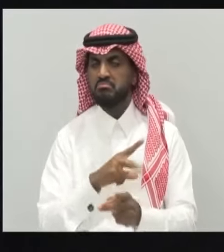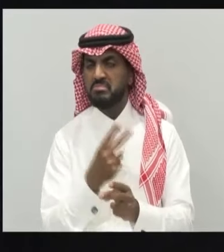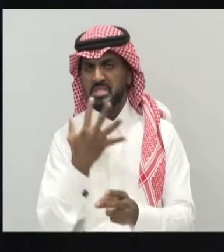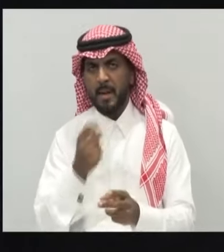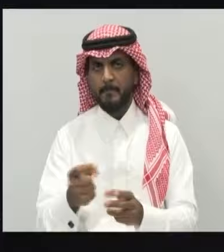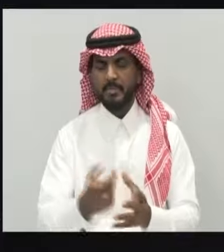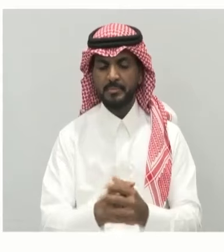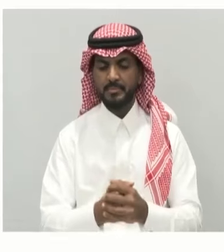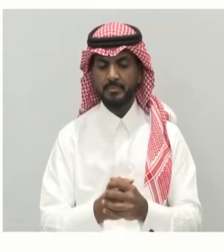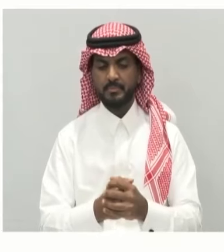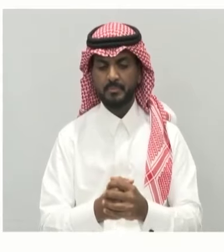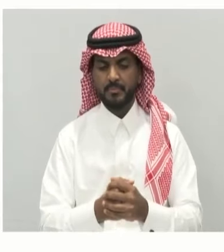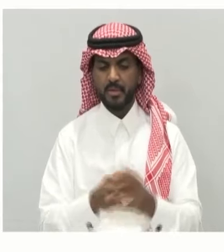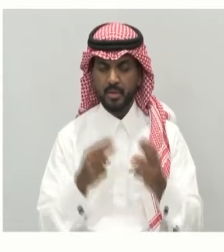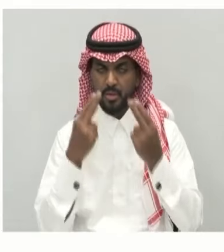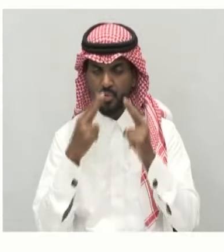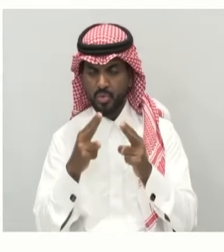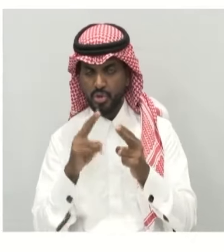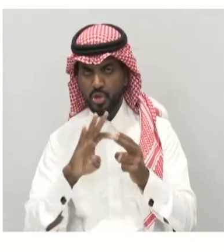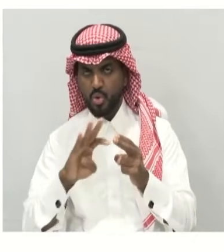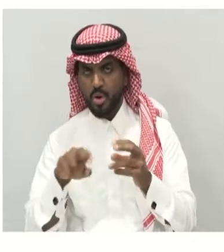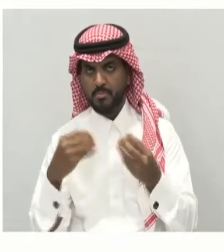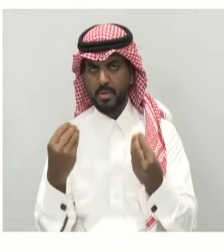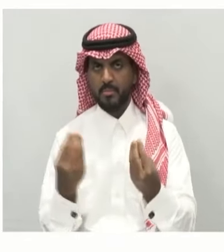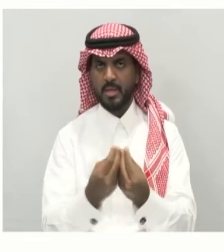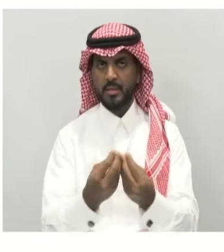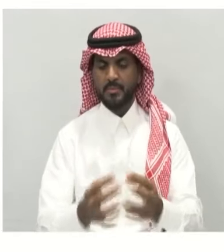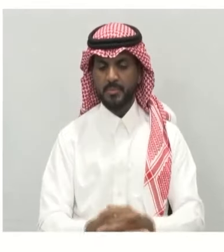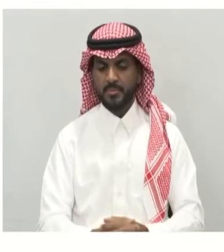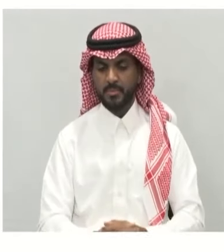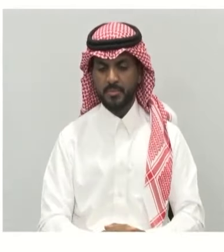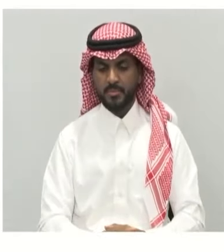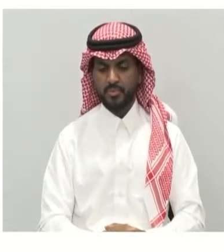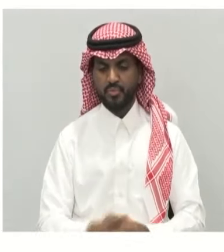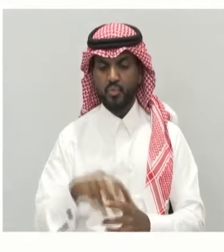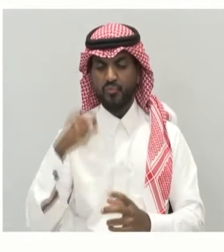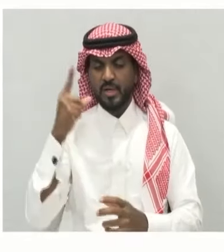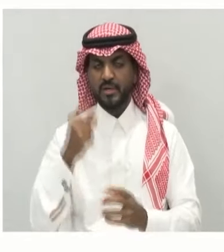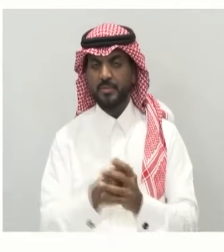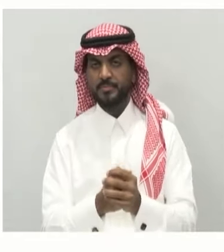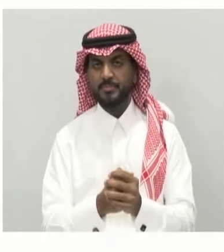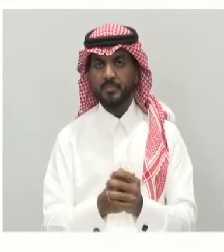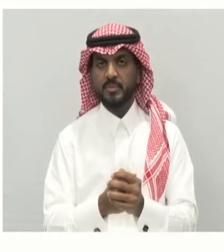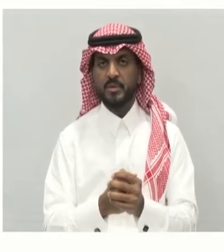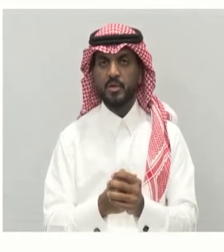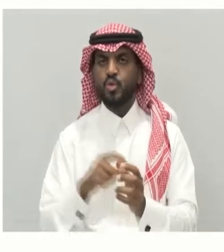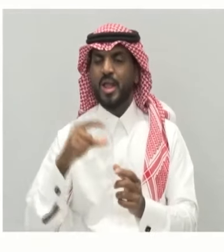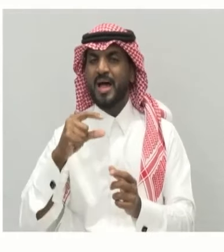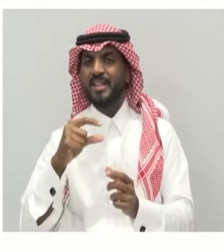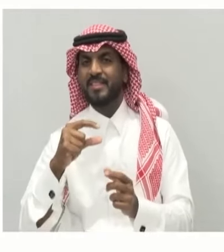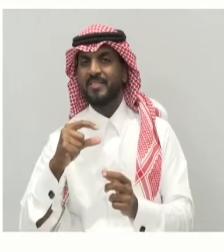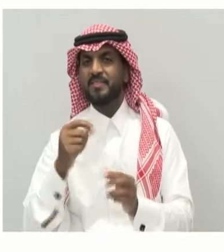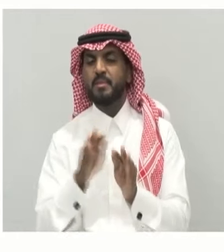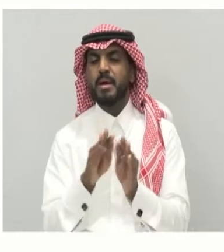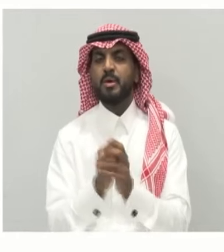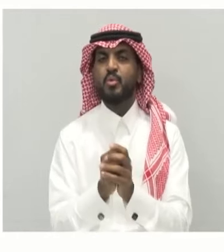اذا يا ابطال ننظر الان للاجابه مع بعض بارك الله فيكم افكر بارك الله فيكم عرض الباب حوالي